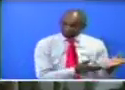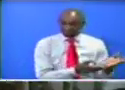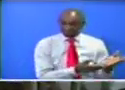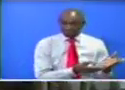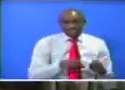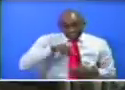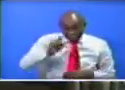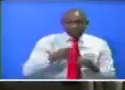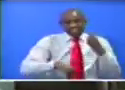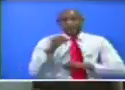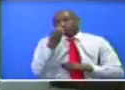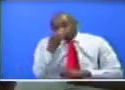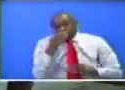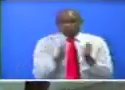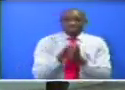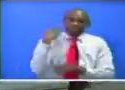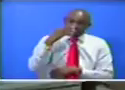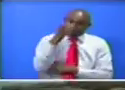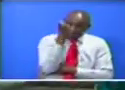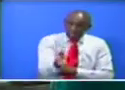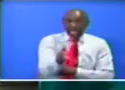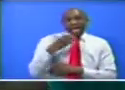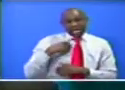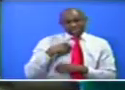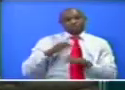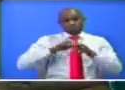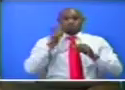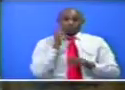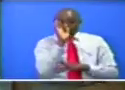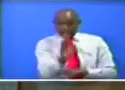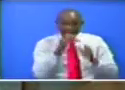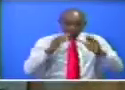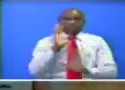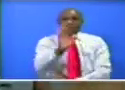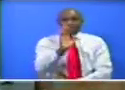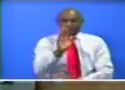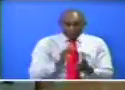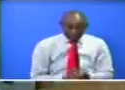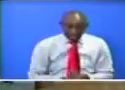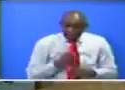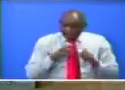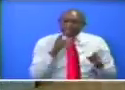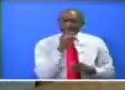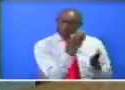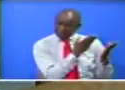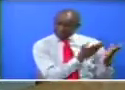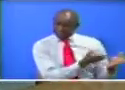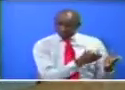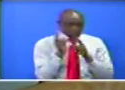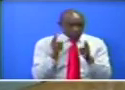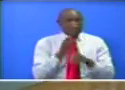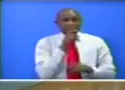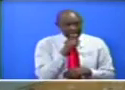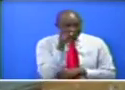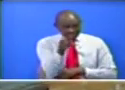They sell fruits and vegetables at a makeshift stall right outside their house. But Obiri is not your ordinary